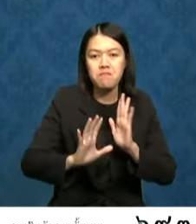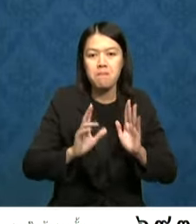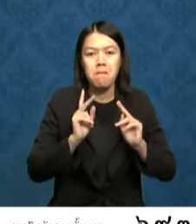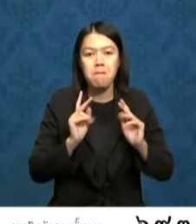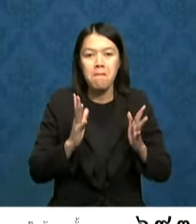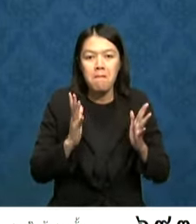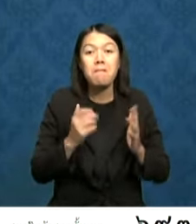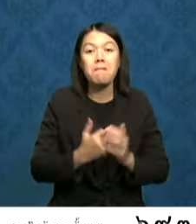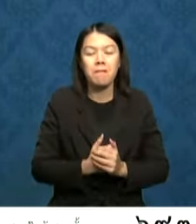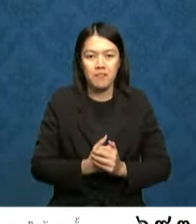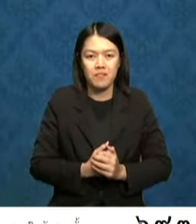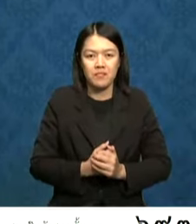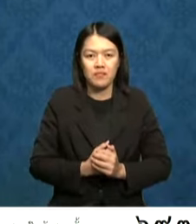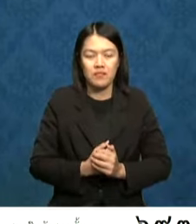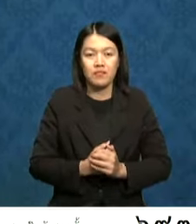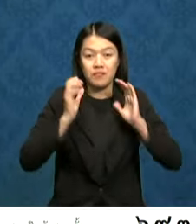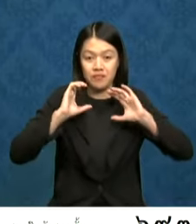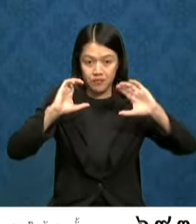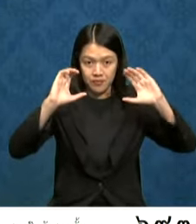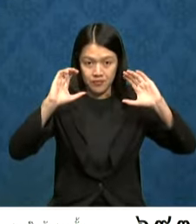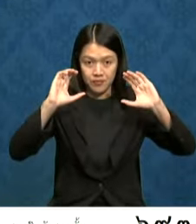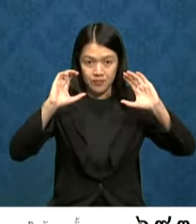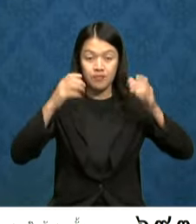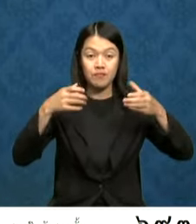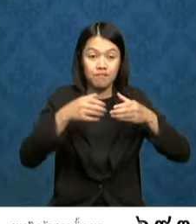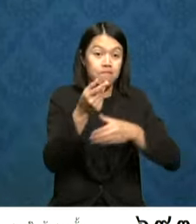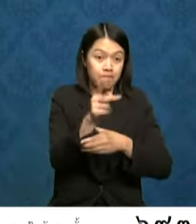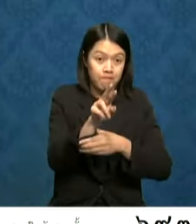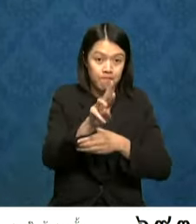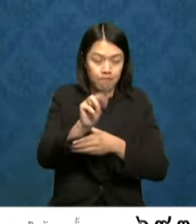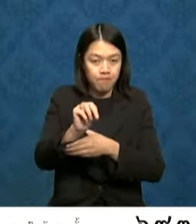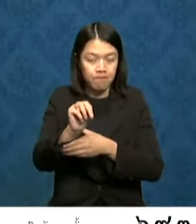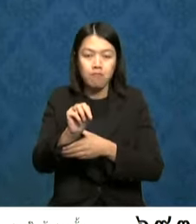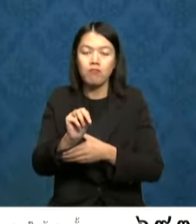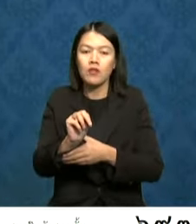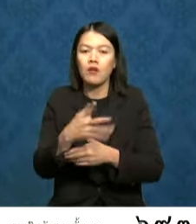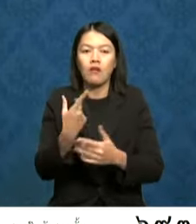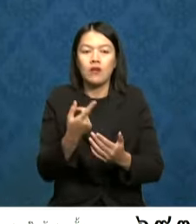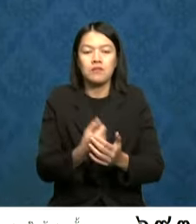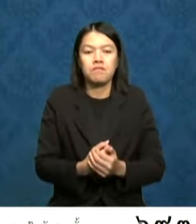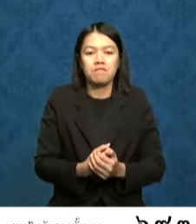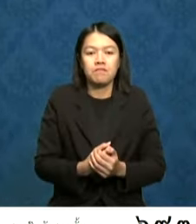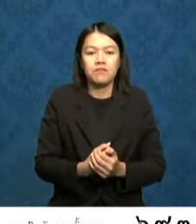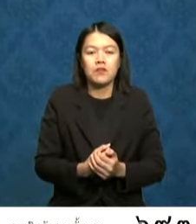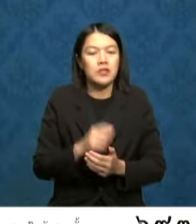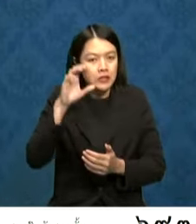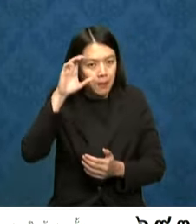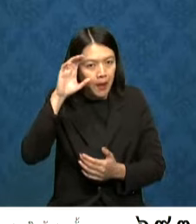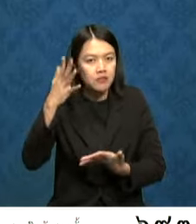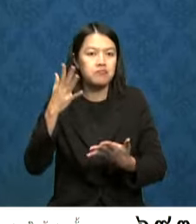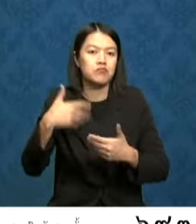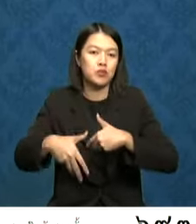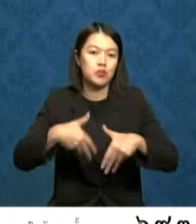ค่ะตอนนี้เนี่ยมันไม่ใช่แค่รัฐบาลไม่ใช่แค่คณะรัฐมนตรีที่เกี่ยวข้องที่เสียเครดิตเสียความเชื่อมั่นนะ